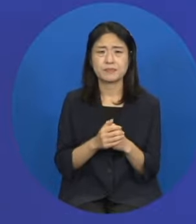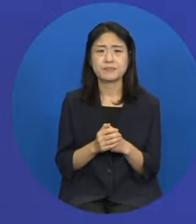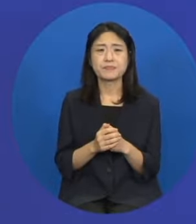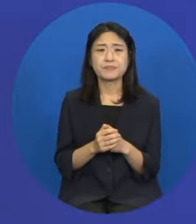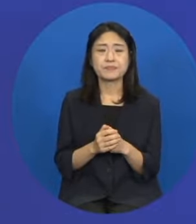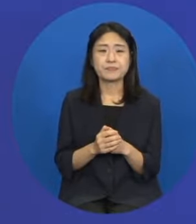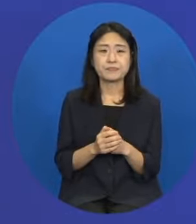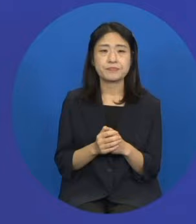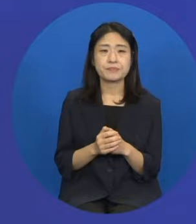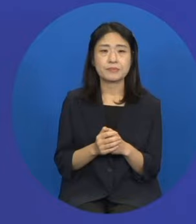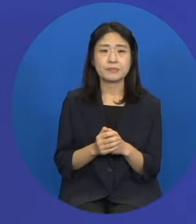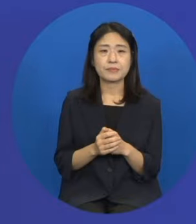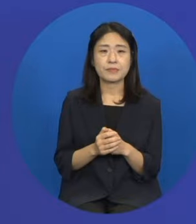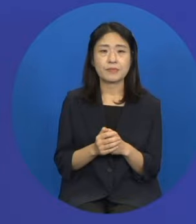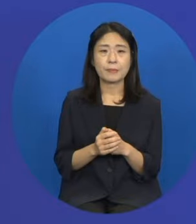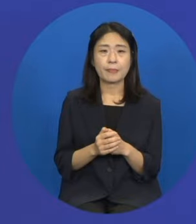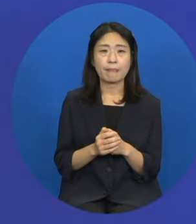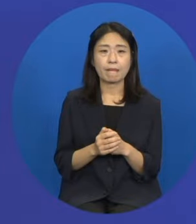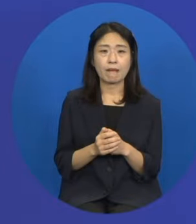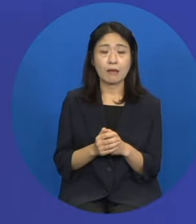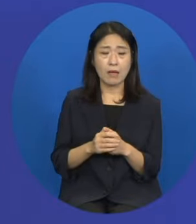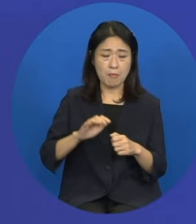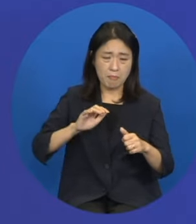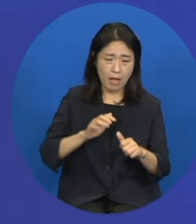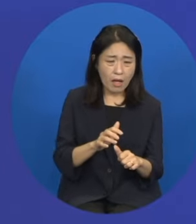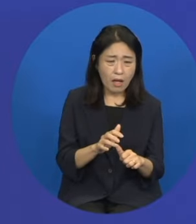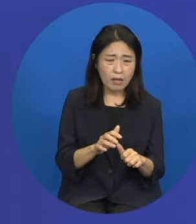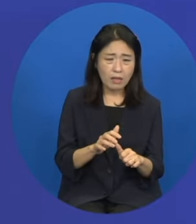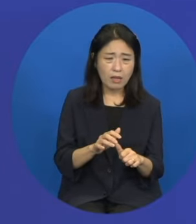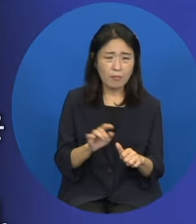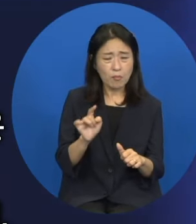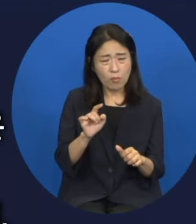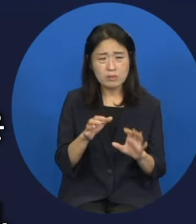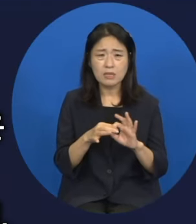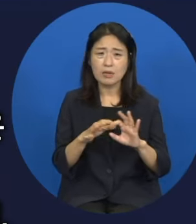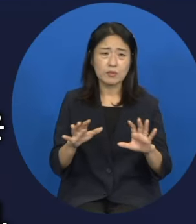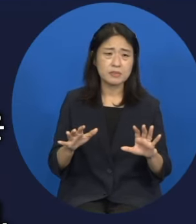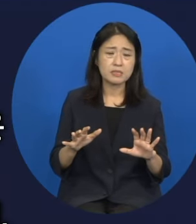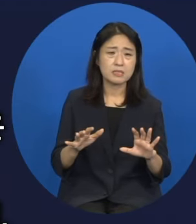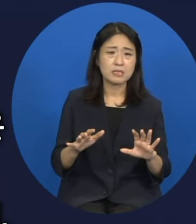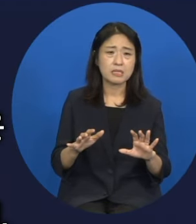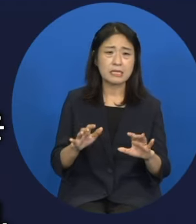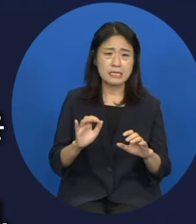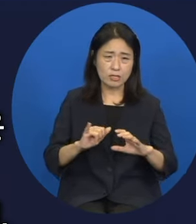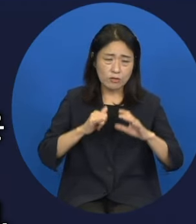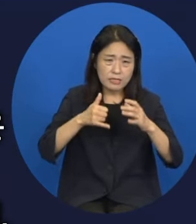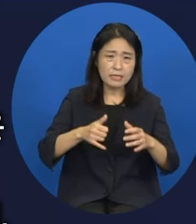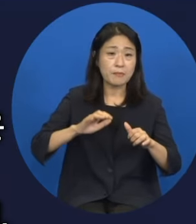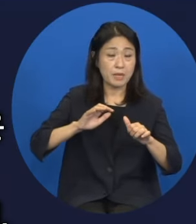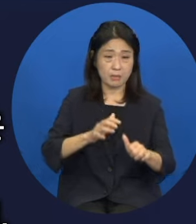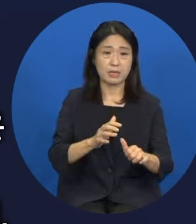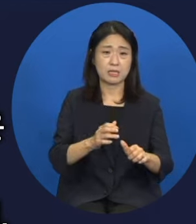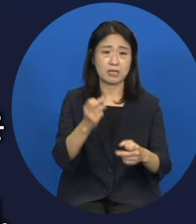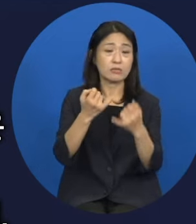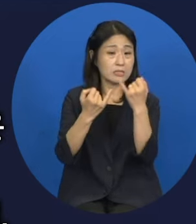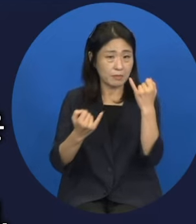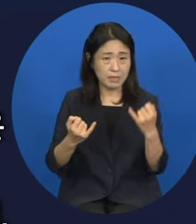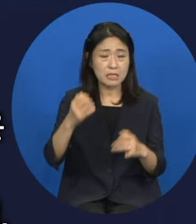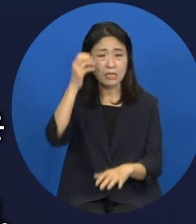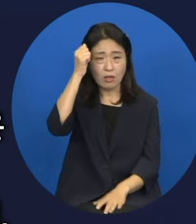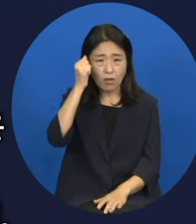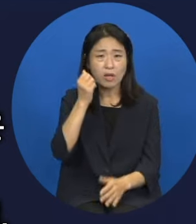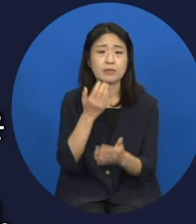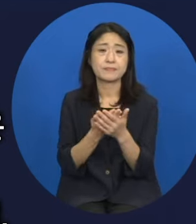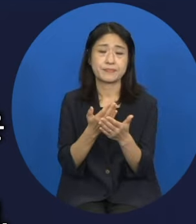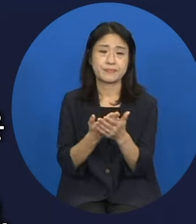종류의 박해이든지 주님 전 세계에서 여러 형태로 박해받는 우리의 형제 자매들을 기억하여